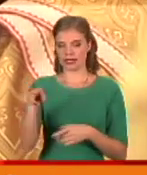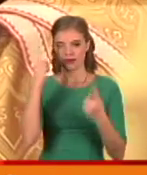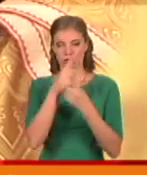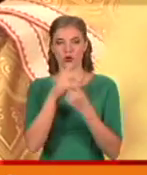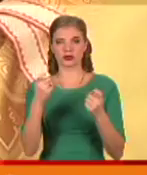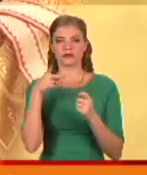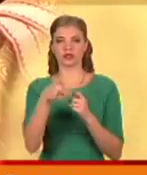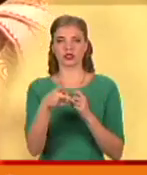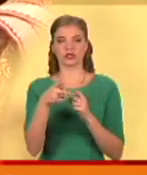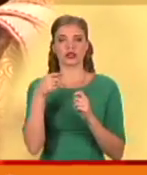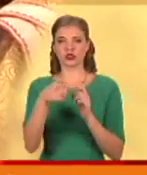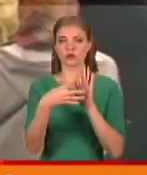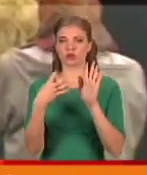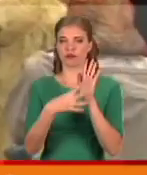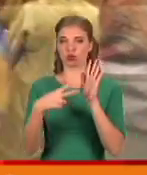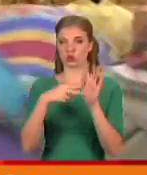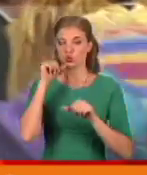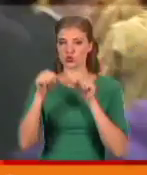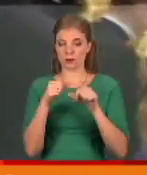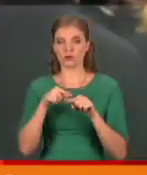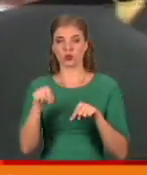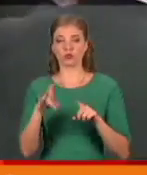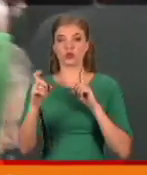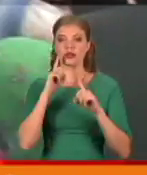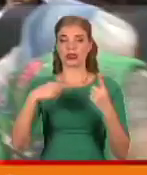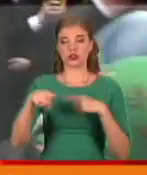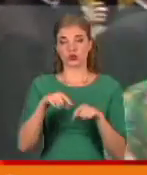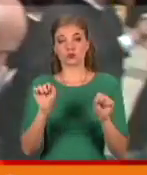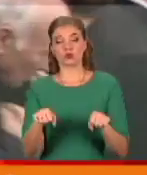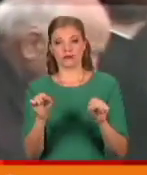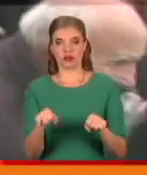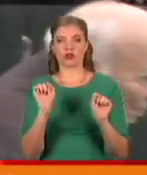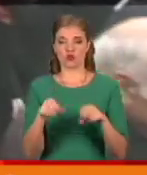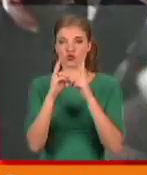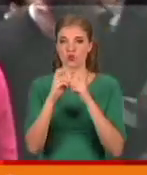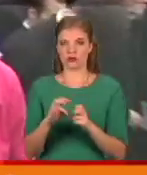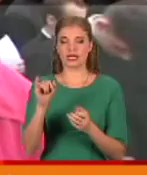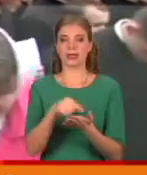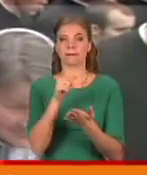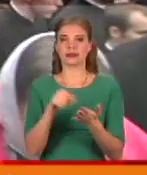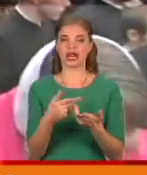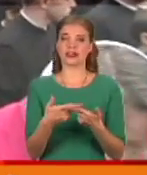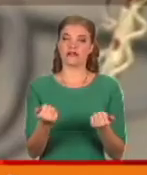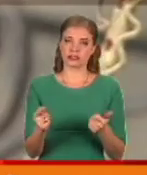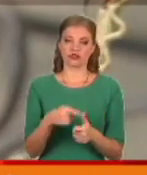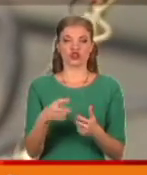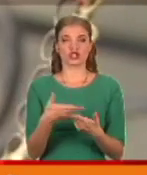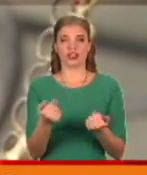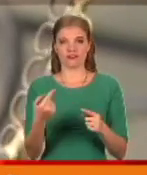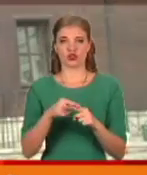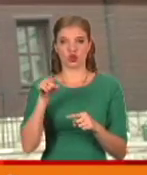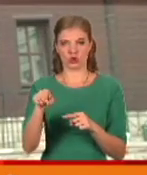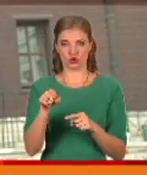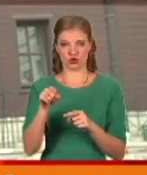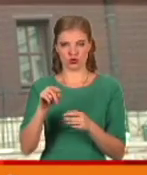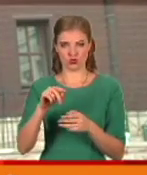оголосила йому в 1997 році. Тому тут на синоді, імовірно, можуть розглянути і питання, визнавати чи не визнавати цю